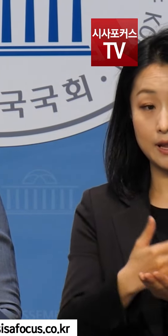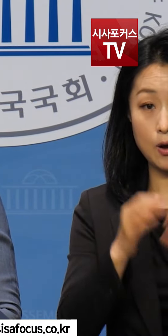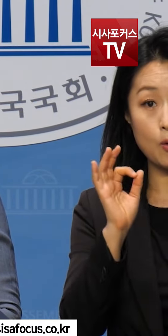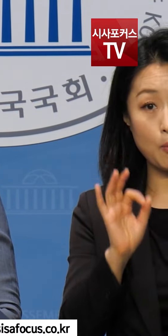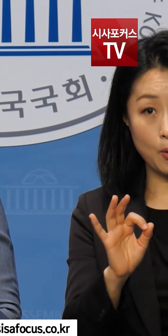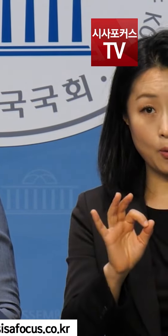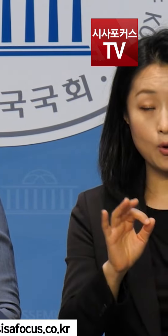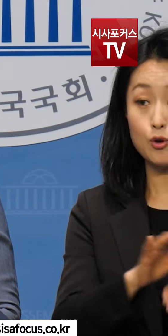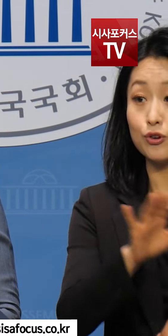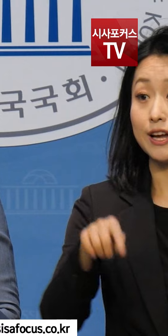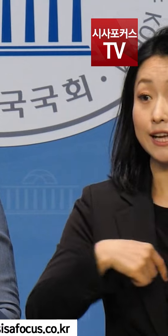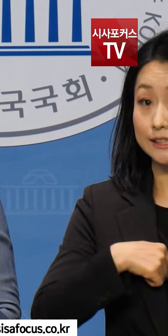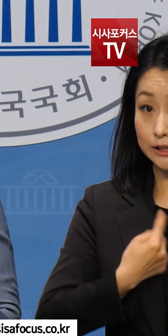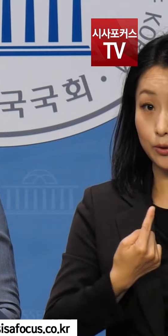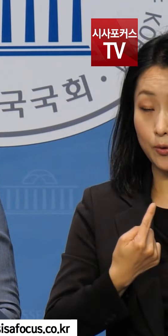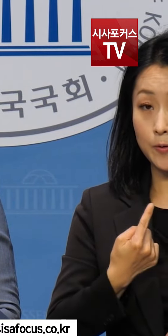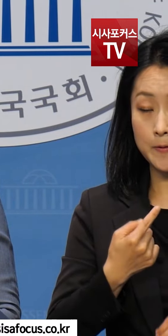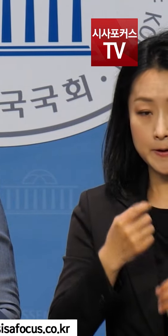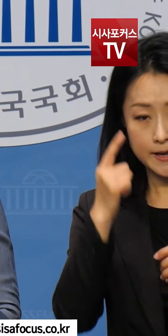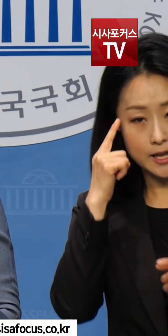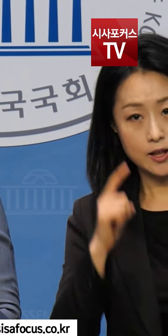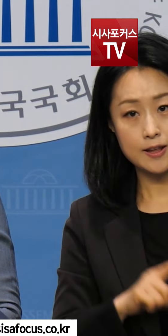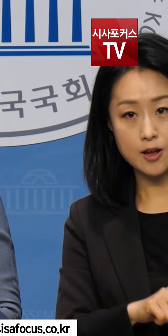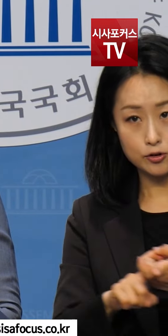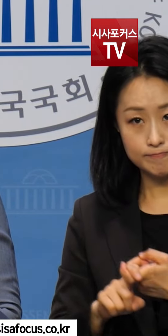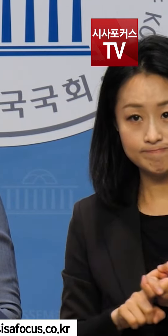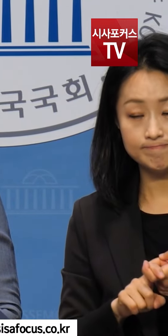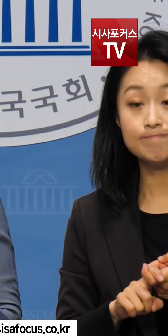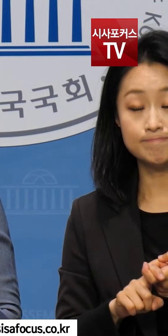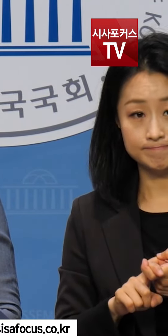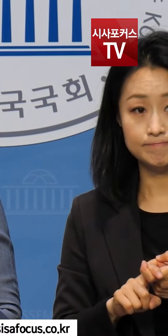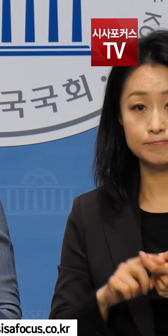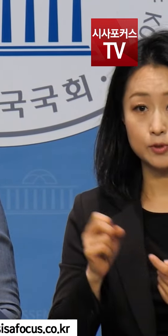통해서 우리가 스스로 정화하고 연대하고